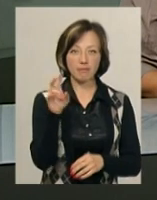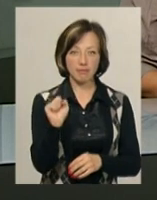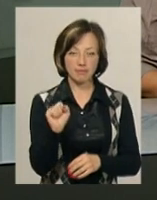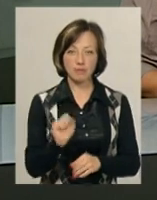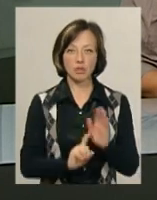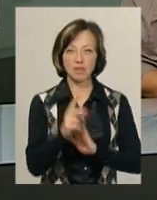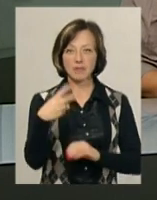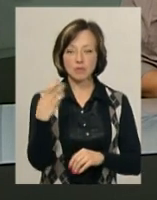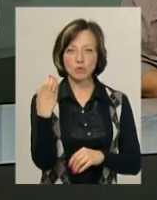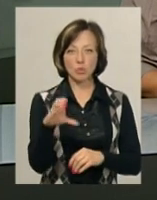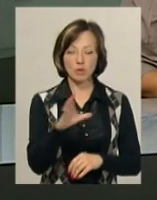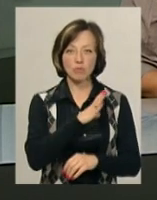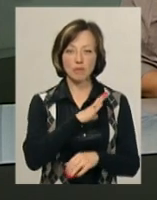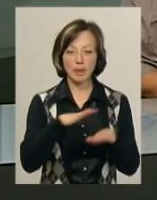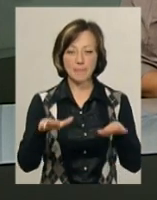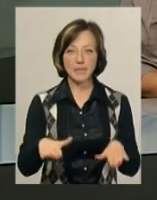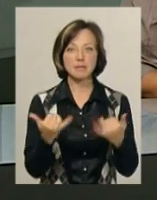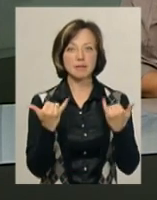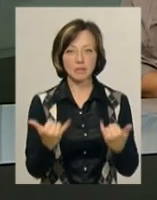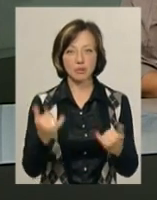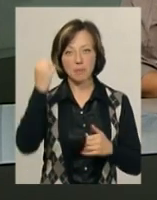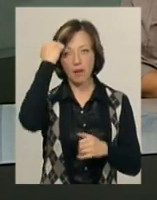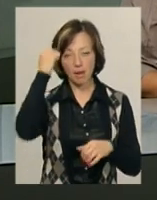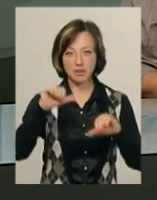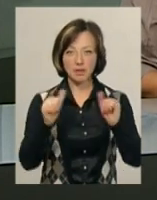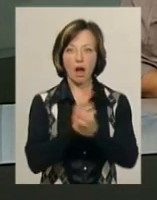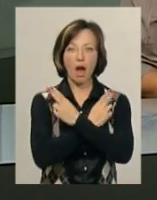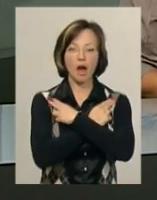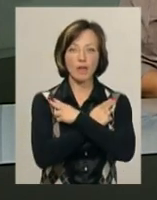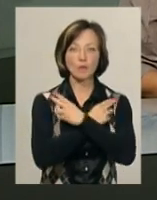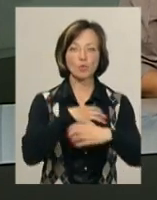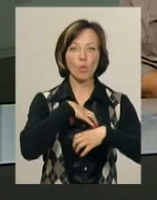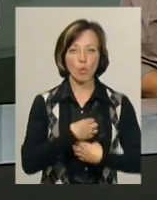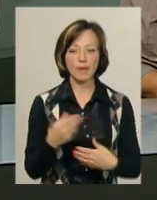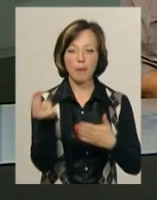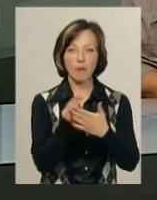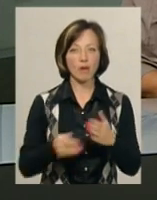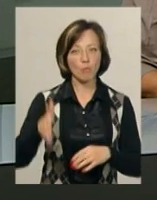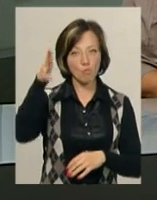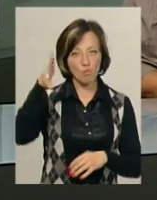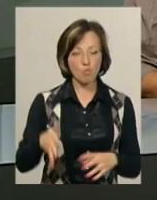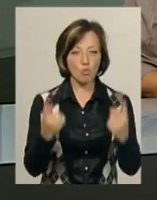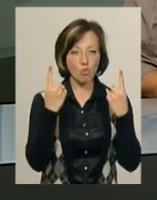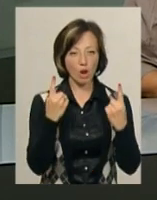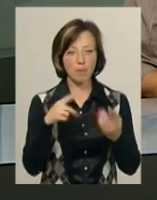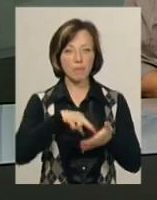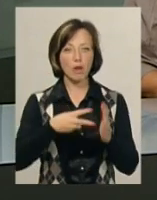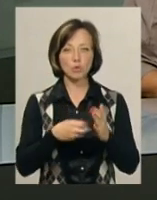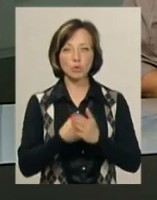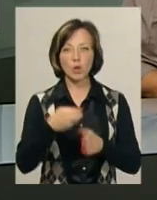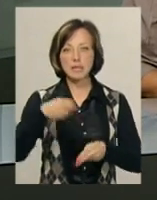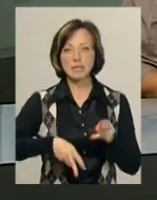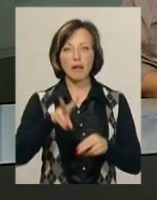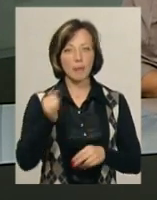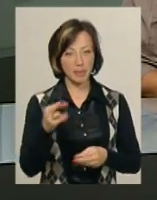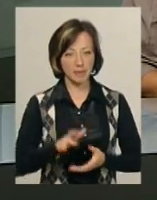ХХ століття він розташовувався на місці нинішнього пам'ятника «Ангел скорботи». Намалювати мурал, каже Андрій Томчишин, планує до кінця